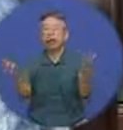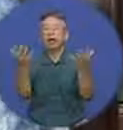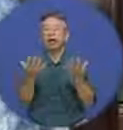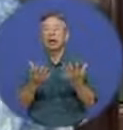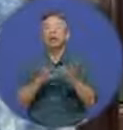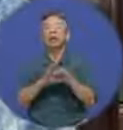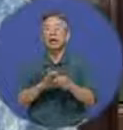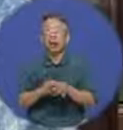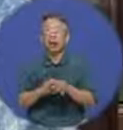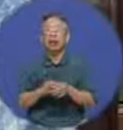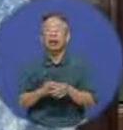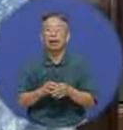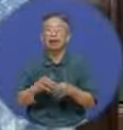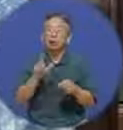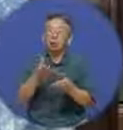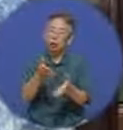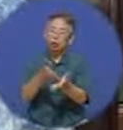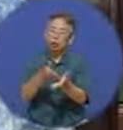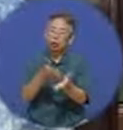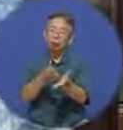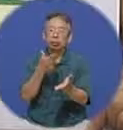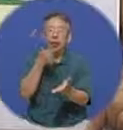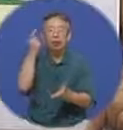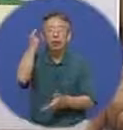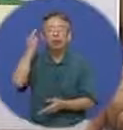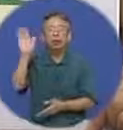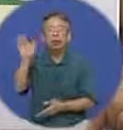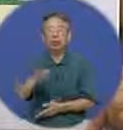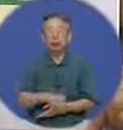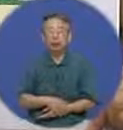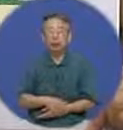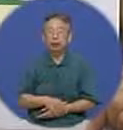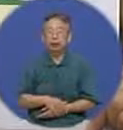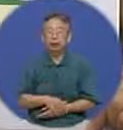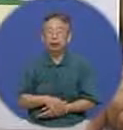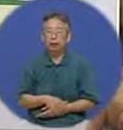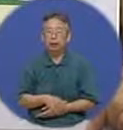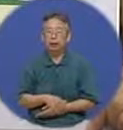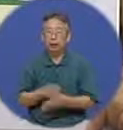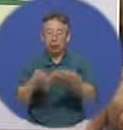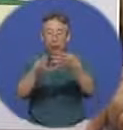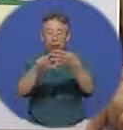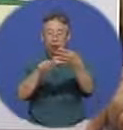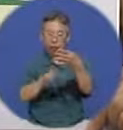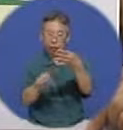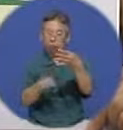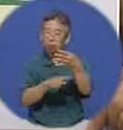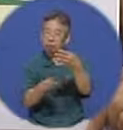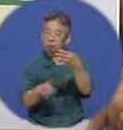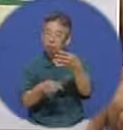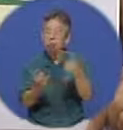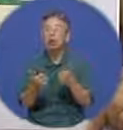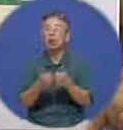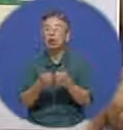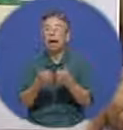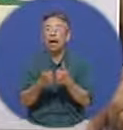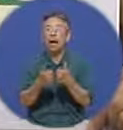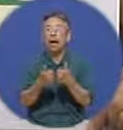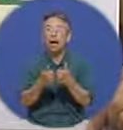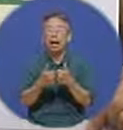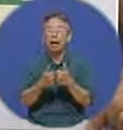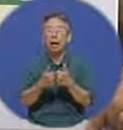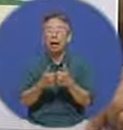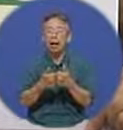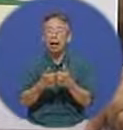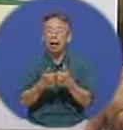から、そういうところでもお話ししようと思ってます、 はい、 それからもう一つこの相談がありますね、 はい、 相談というのはこちら側は、